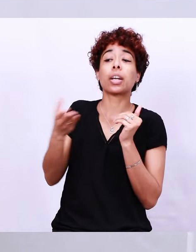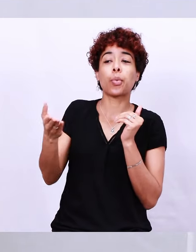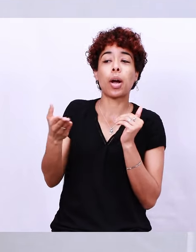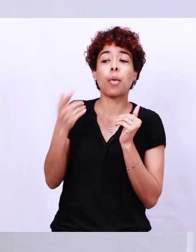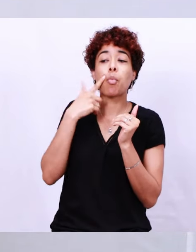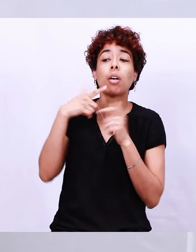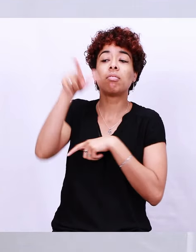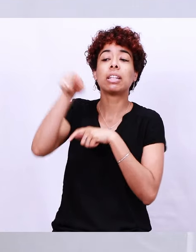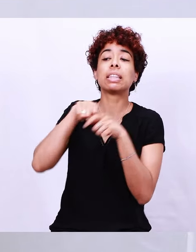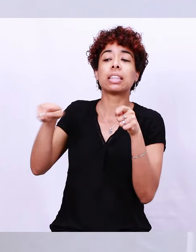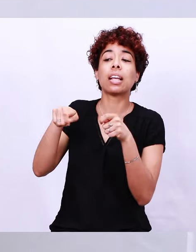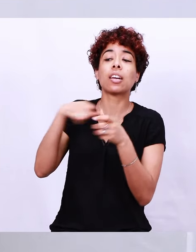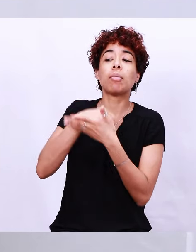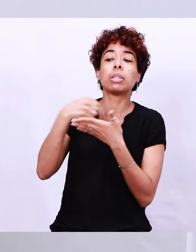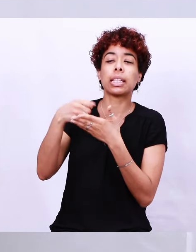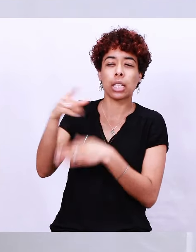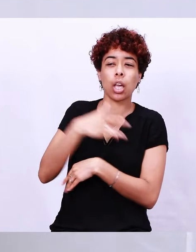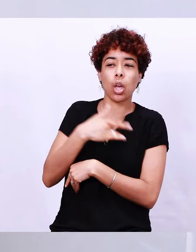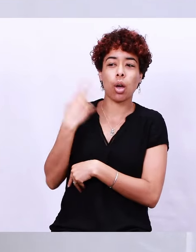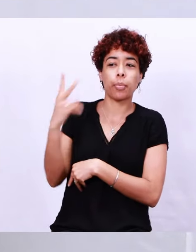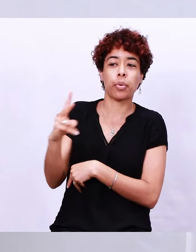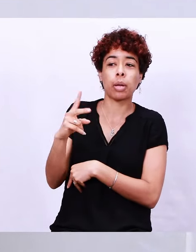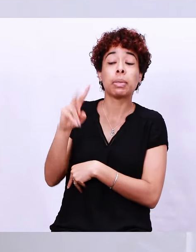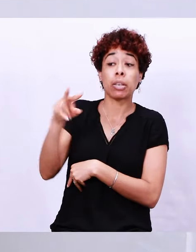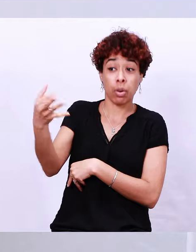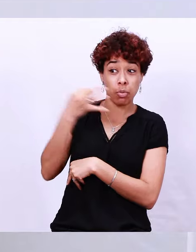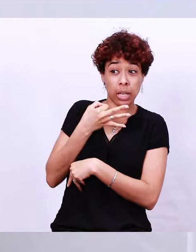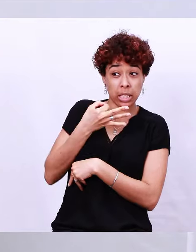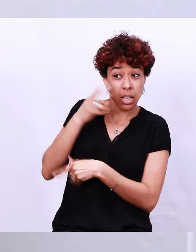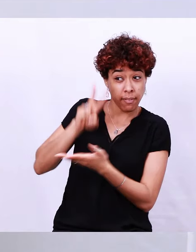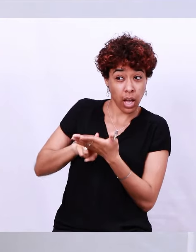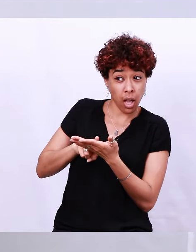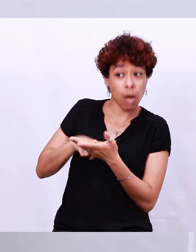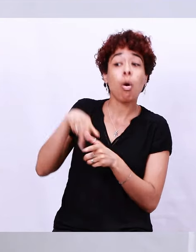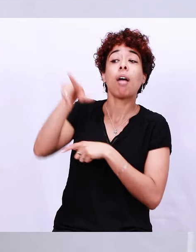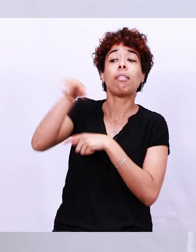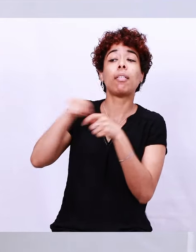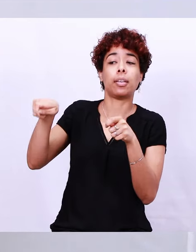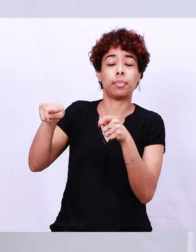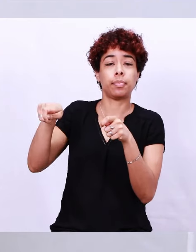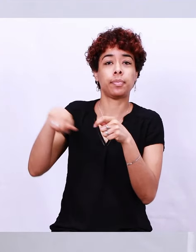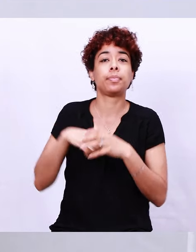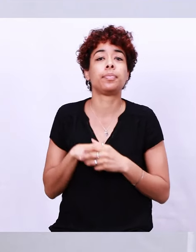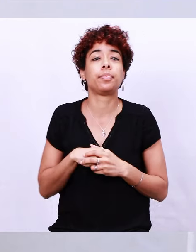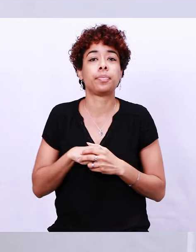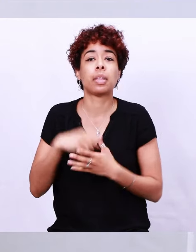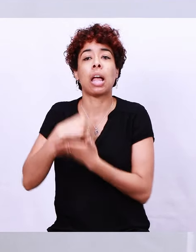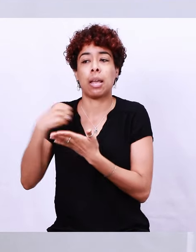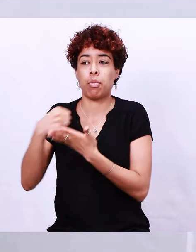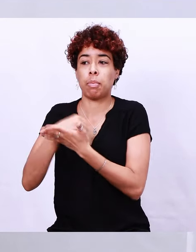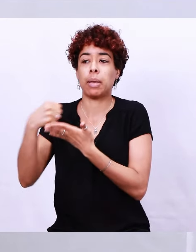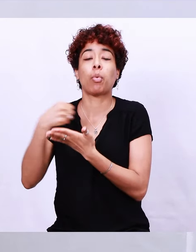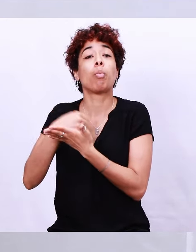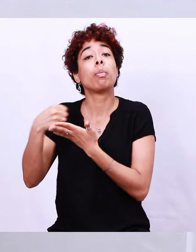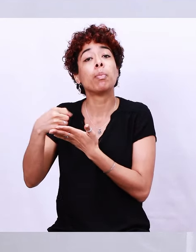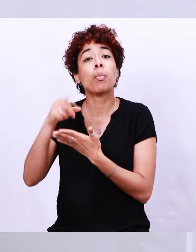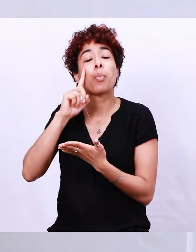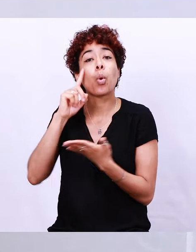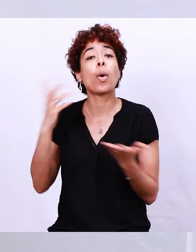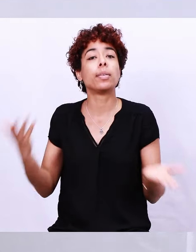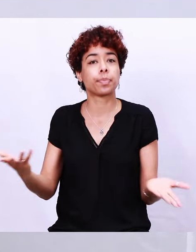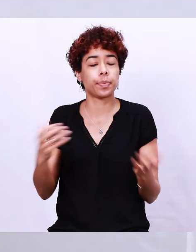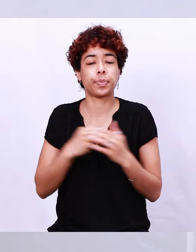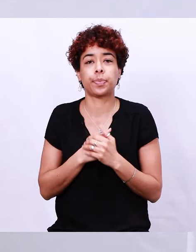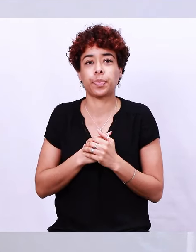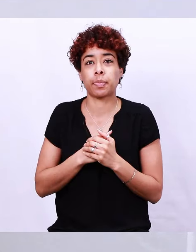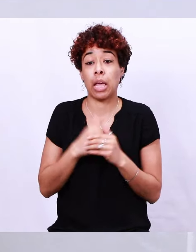dire je vais éprouver en fait votre cœur et vos paroles si vraiment vous êtes sincère éprouver pourquoi Joseph éprouve parce que